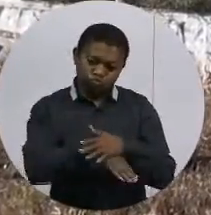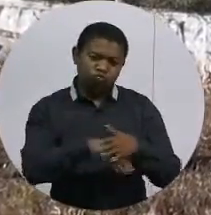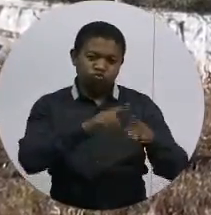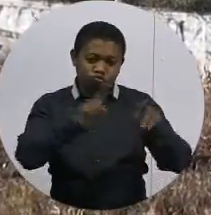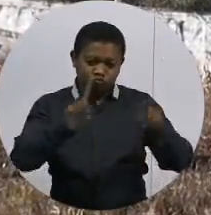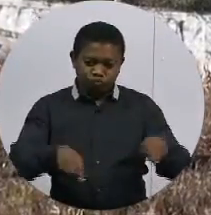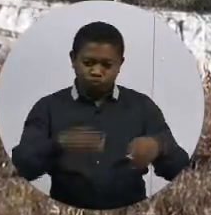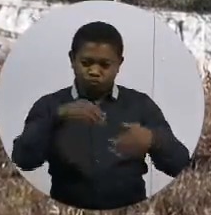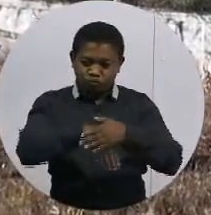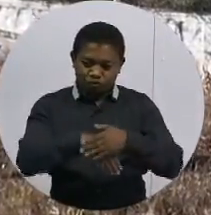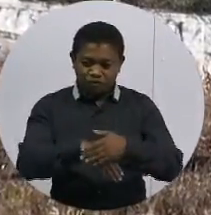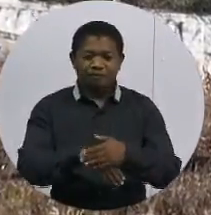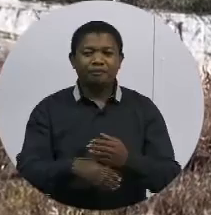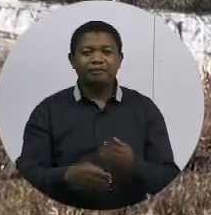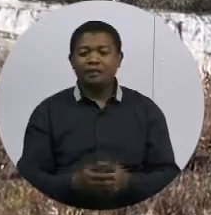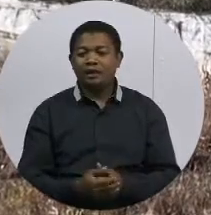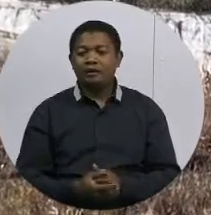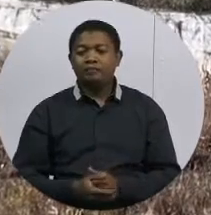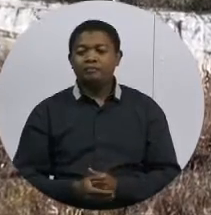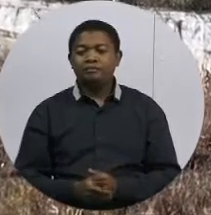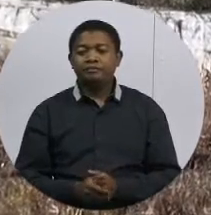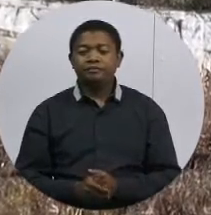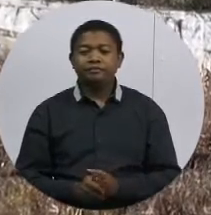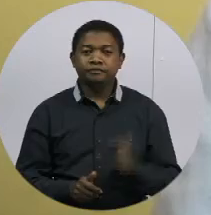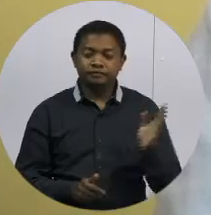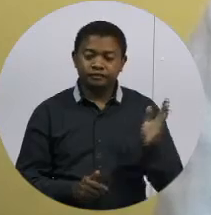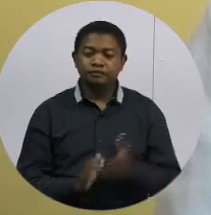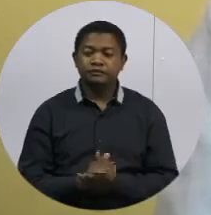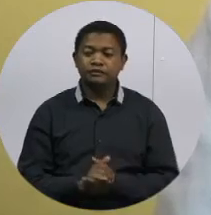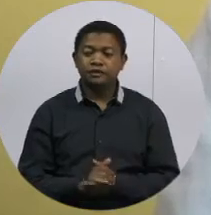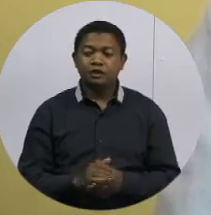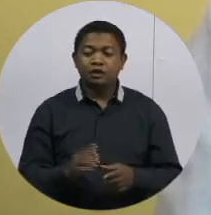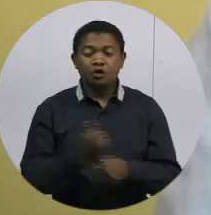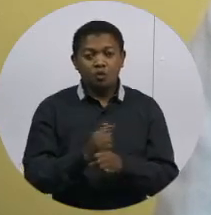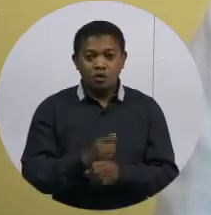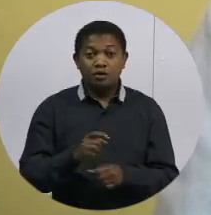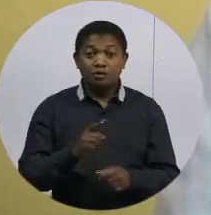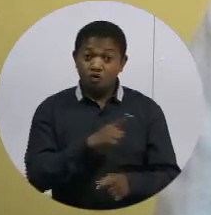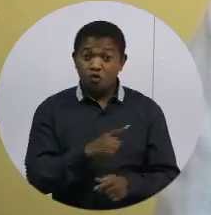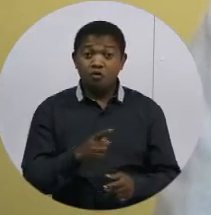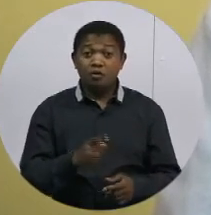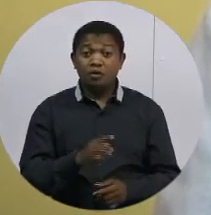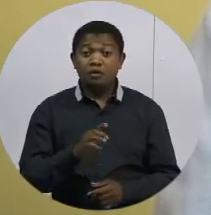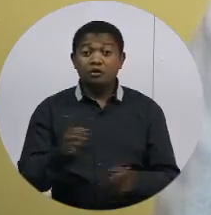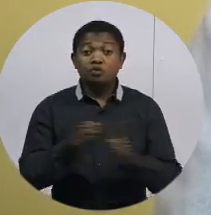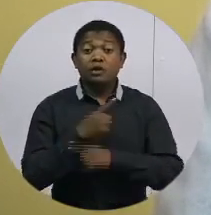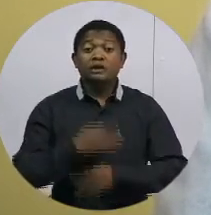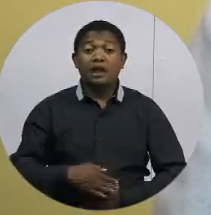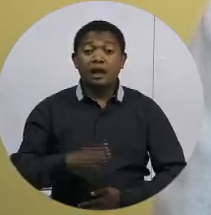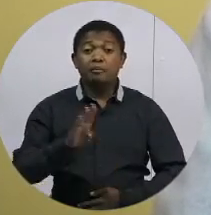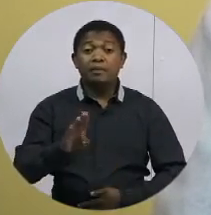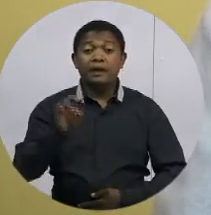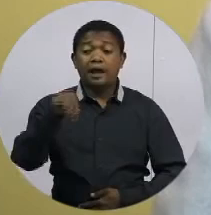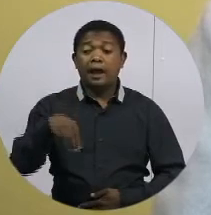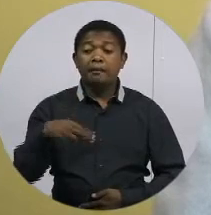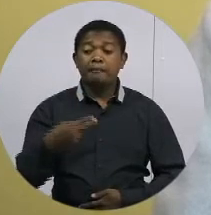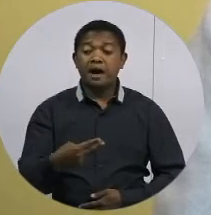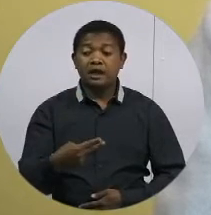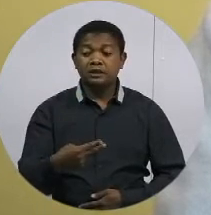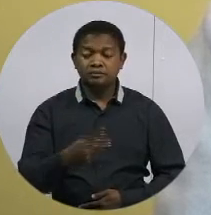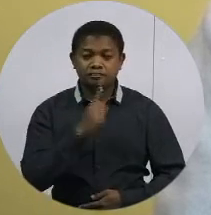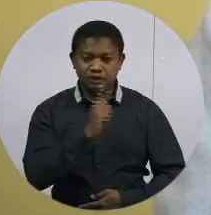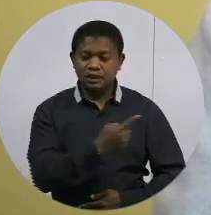provisoire. Raha nomaly aloha dia efa misy ka anankiray dia raha ny anandroandray izao no voaray hatreto dia eo amin'ny roa eo no